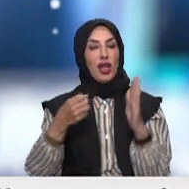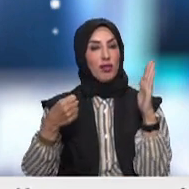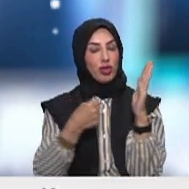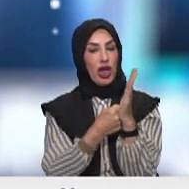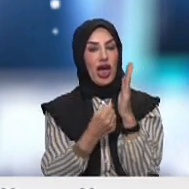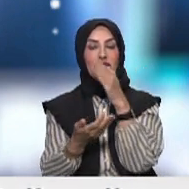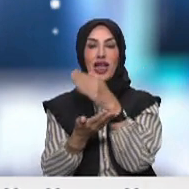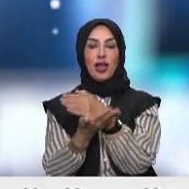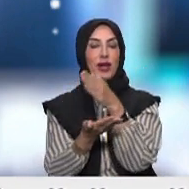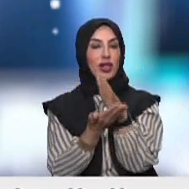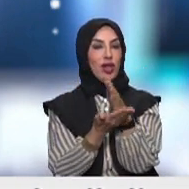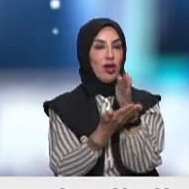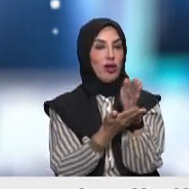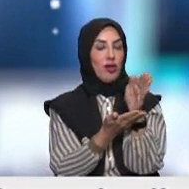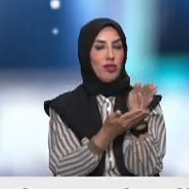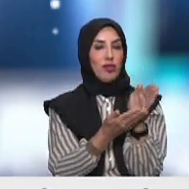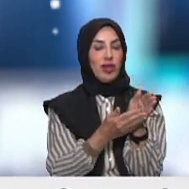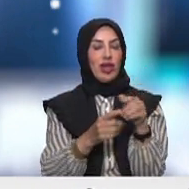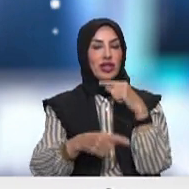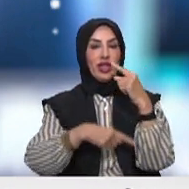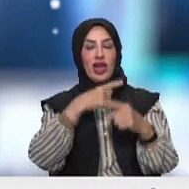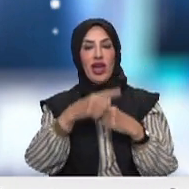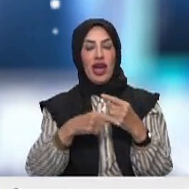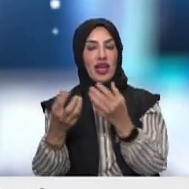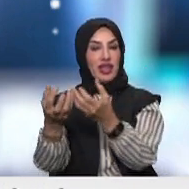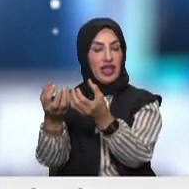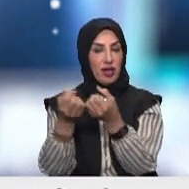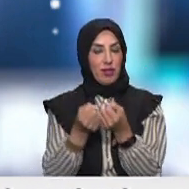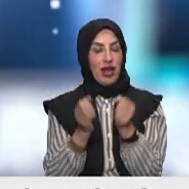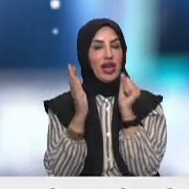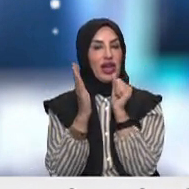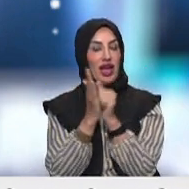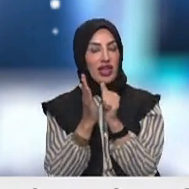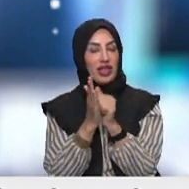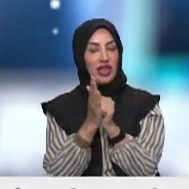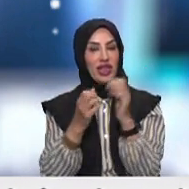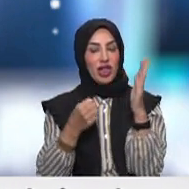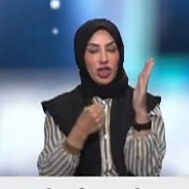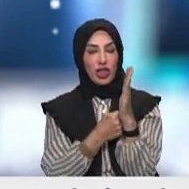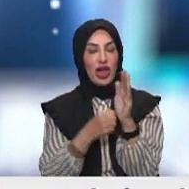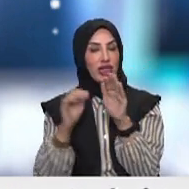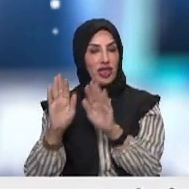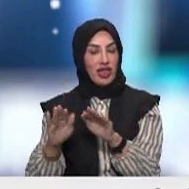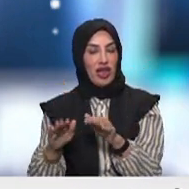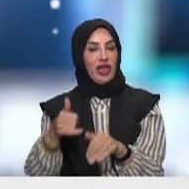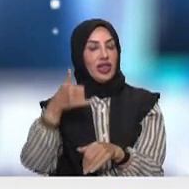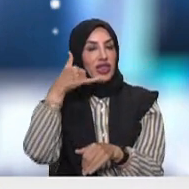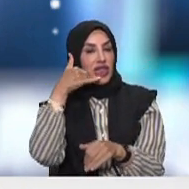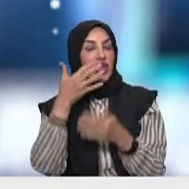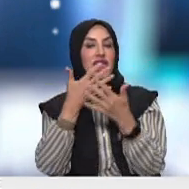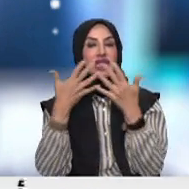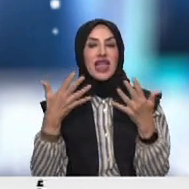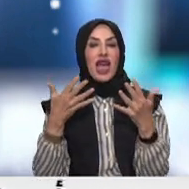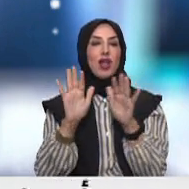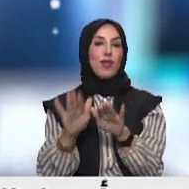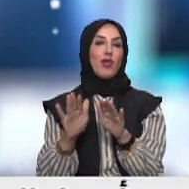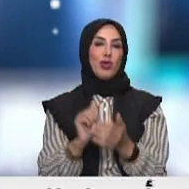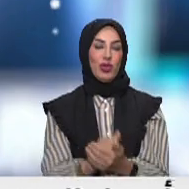يهم الامر في شان الاستملاكات فردي وهي متاحه حاليا في تطبيق سهل n